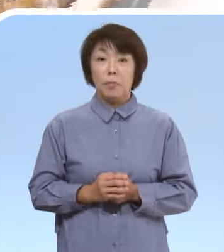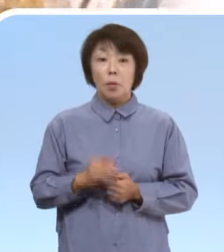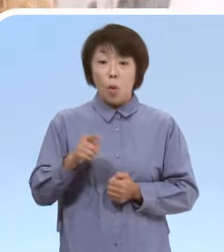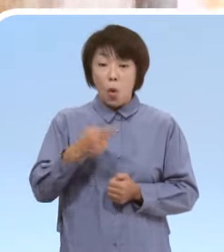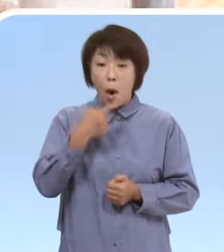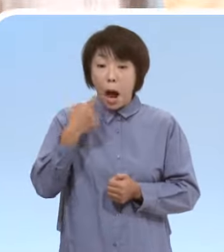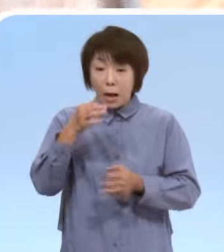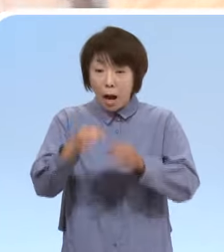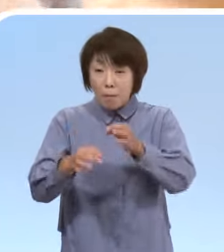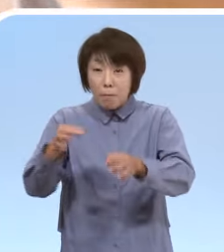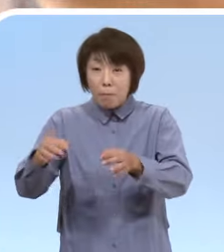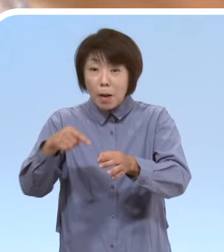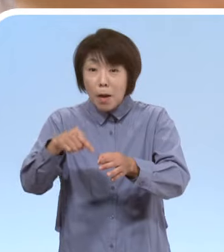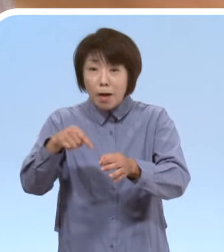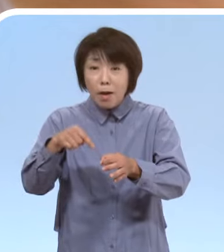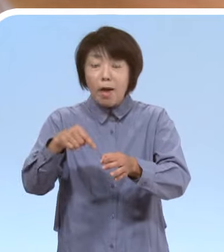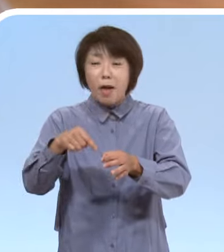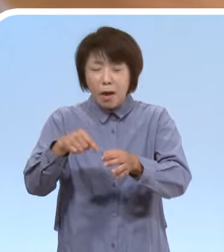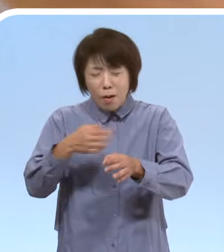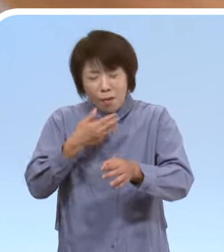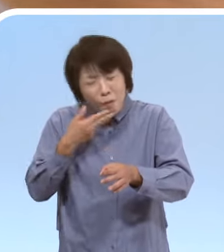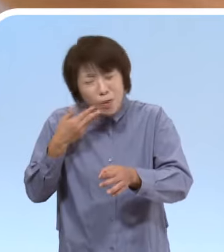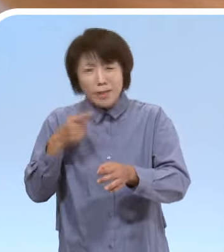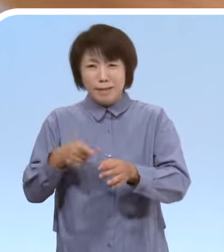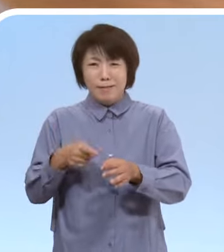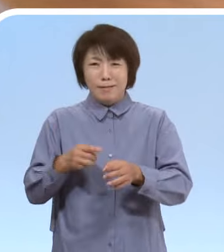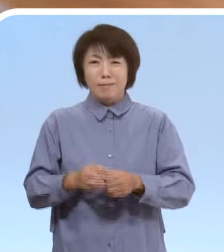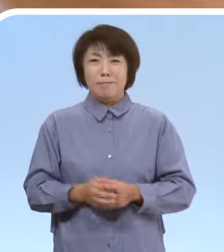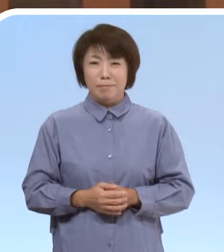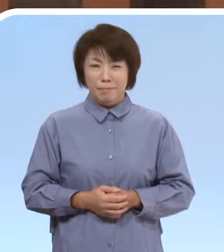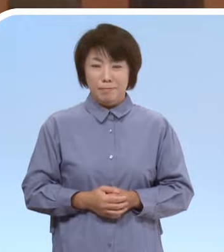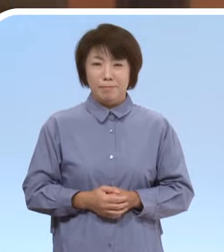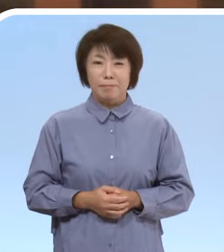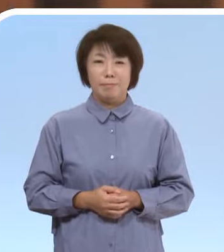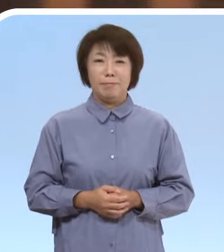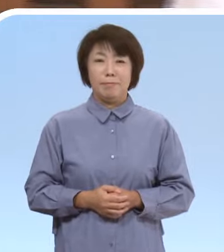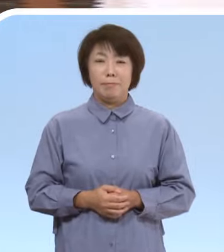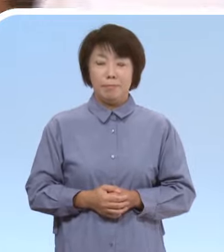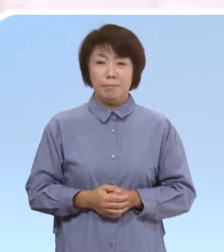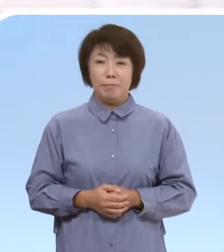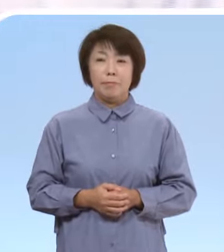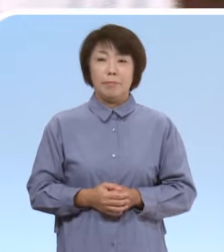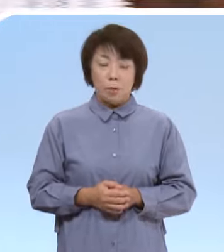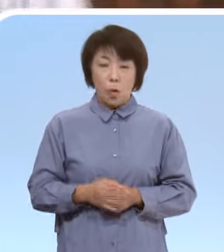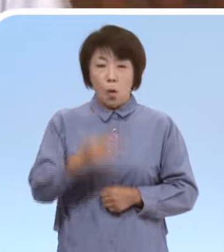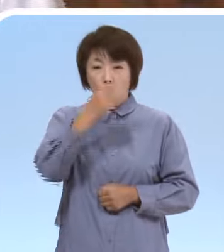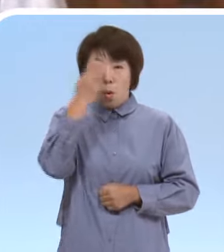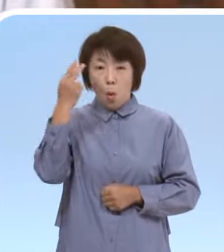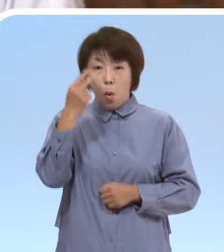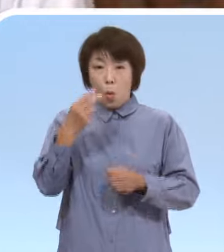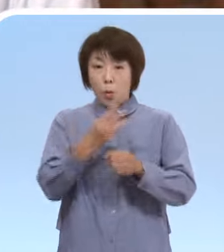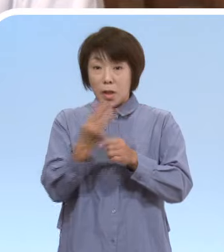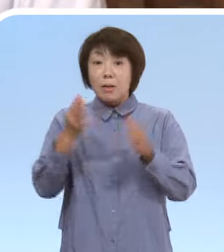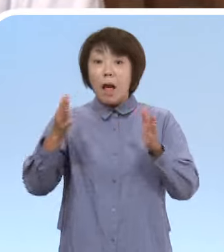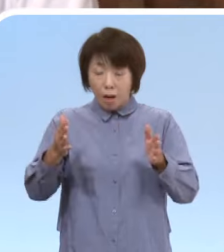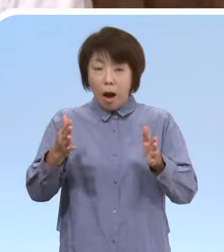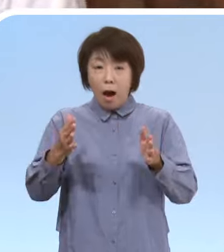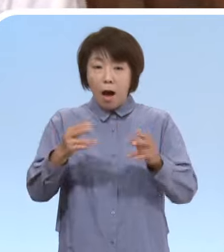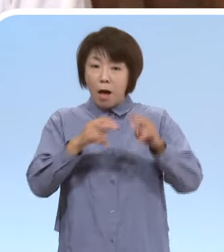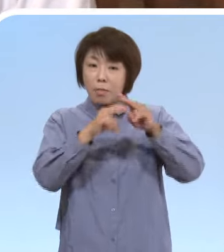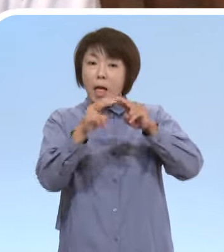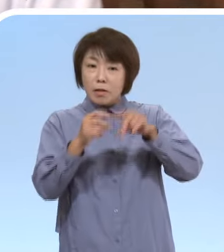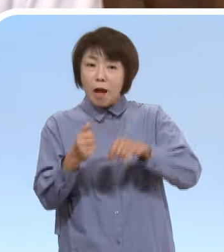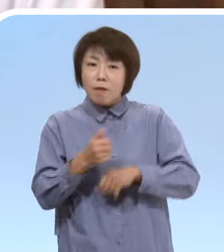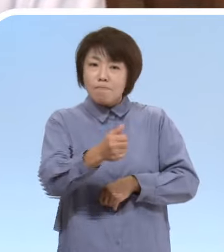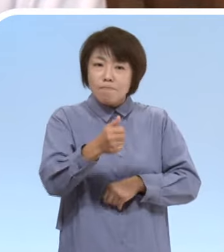この赤えんどう豆、おいしい。 最後に高校3年間北条鉄